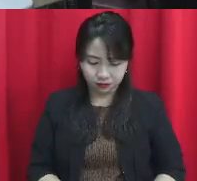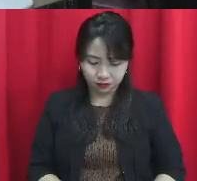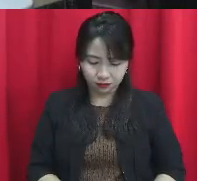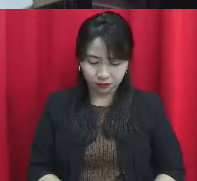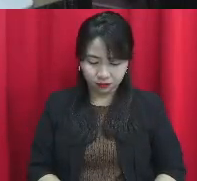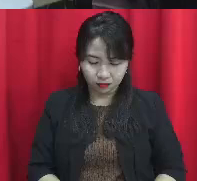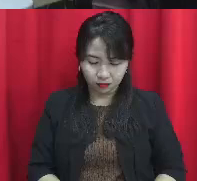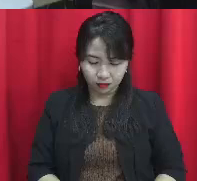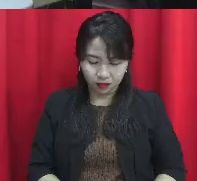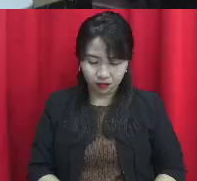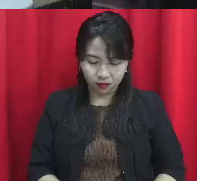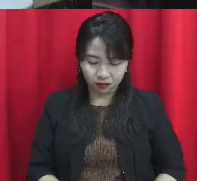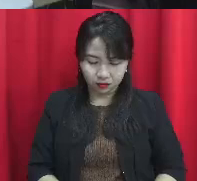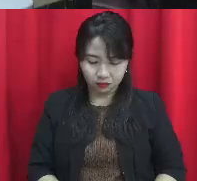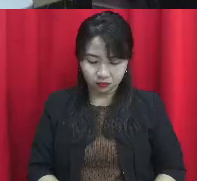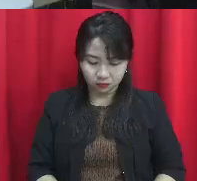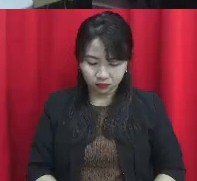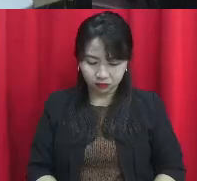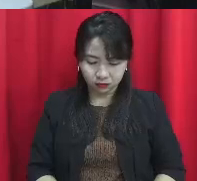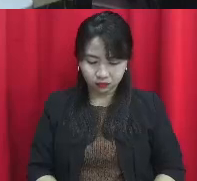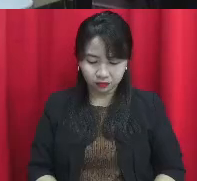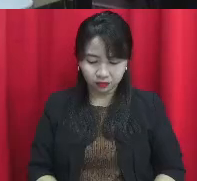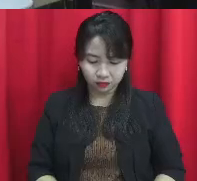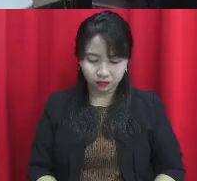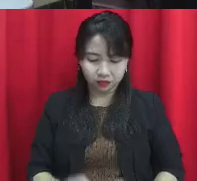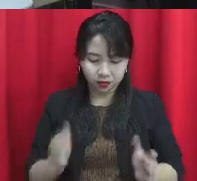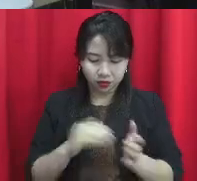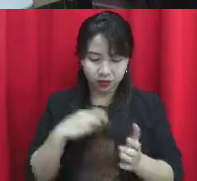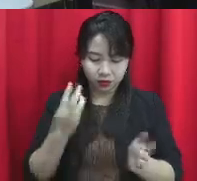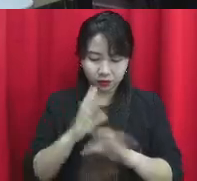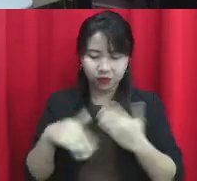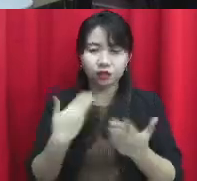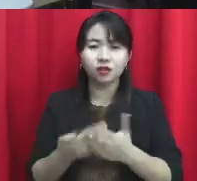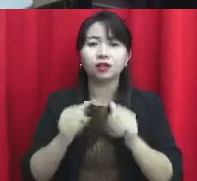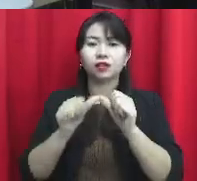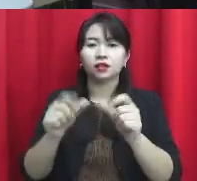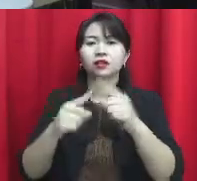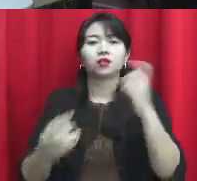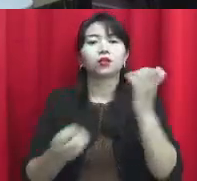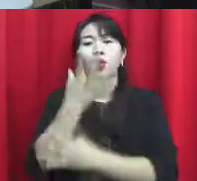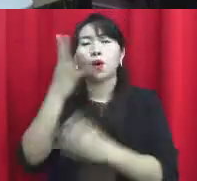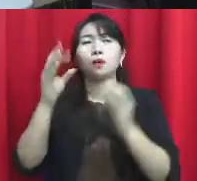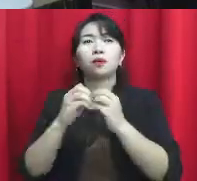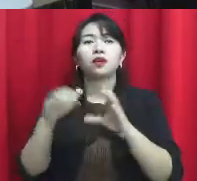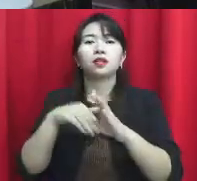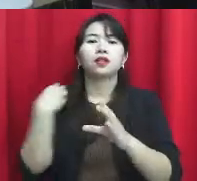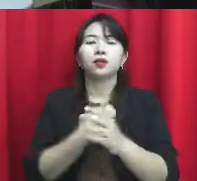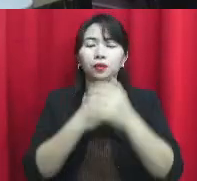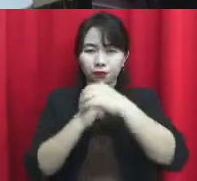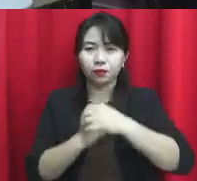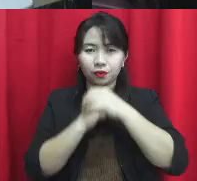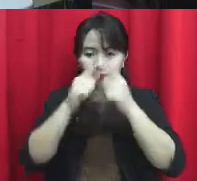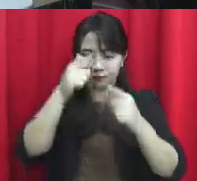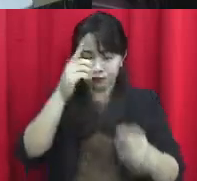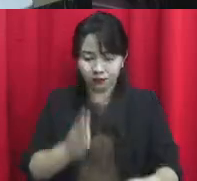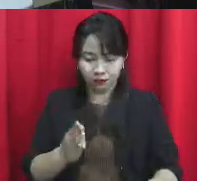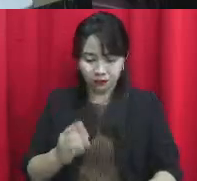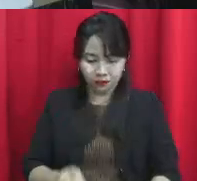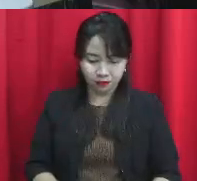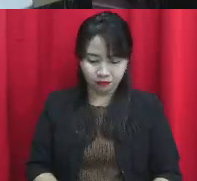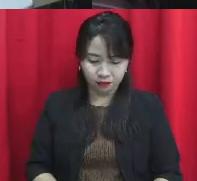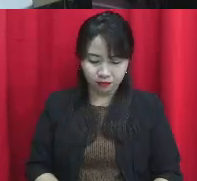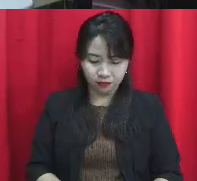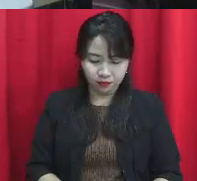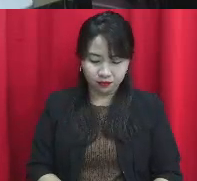sure that we will all Be encouraged and we will all continue to grow more sa ating pong Worship sa Panginoon again Maraming